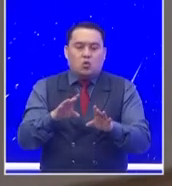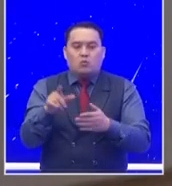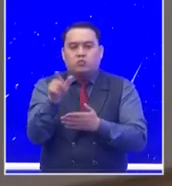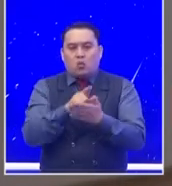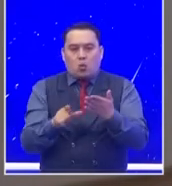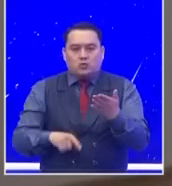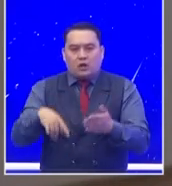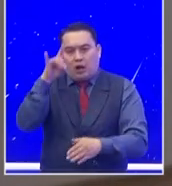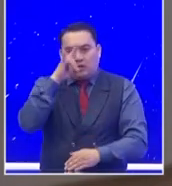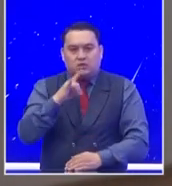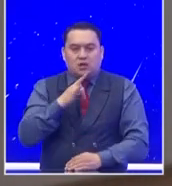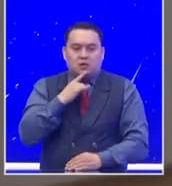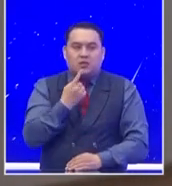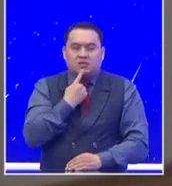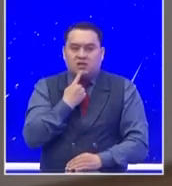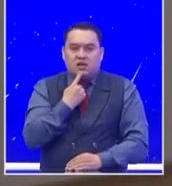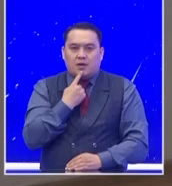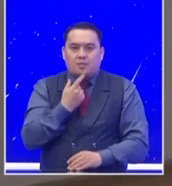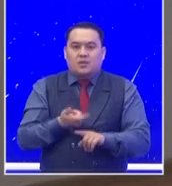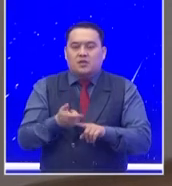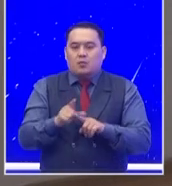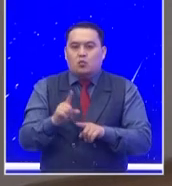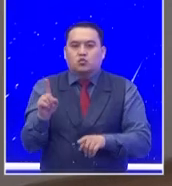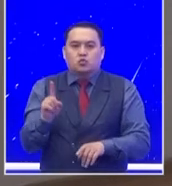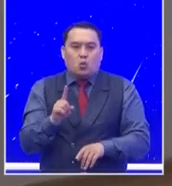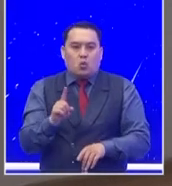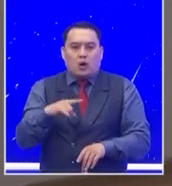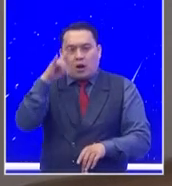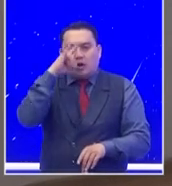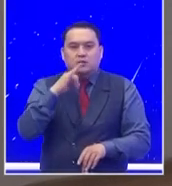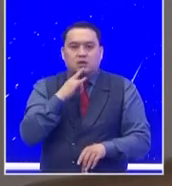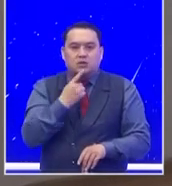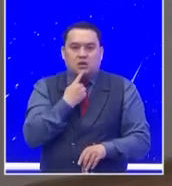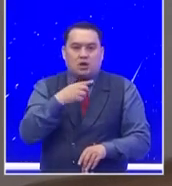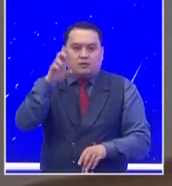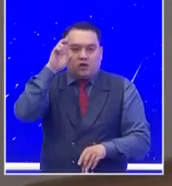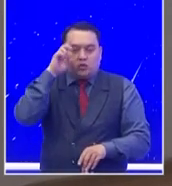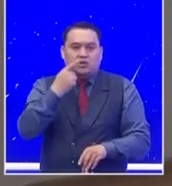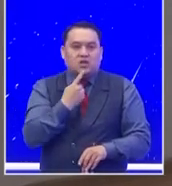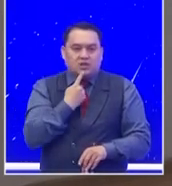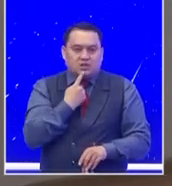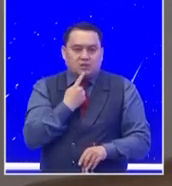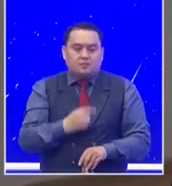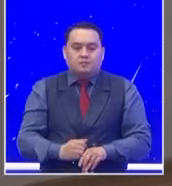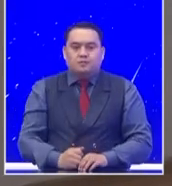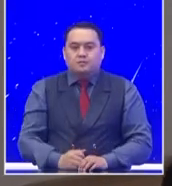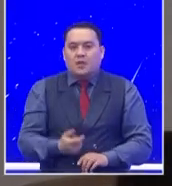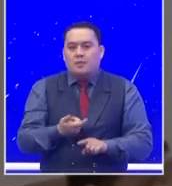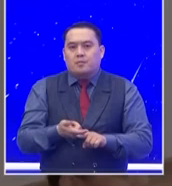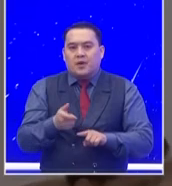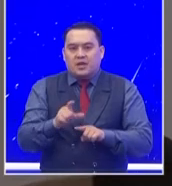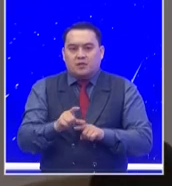на казахском языке потому что казахский язык это государственный язык поэтому